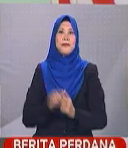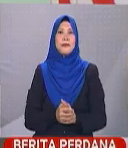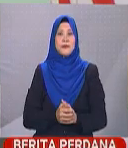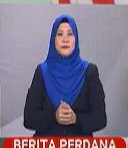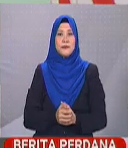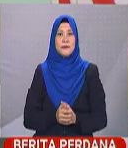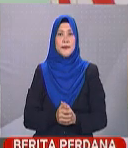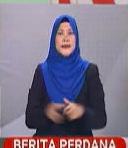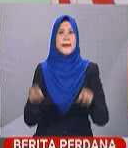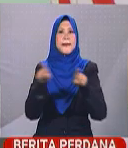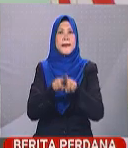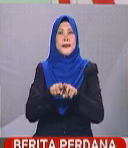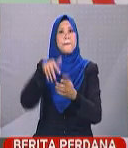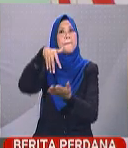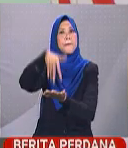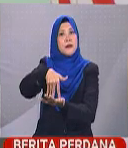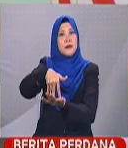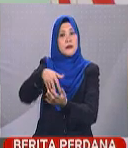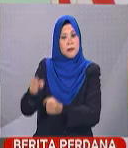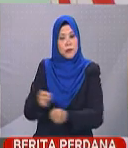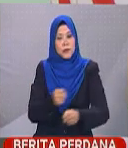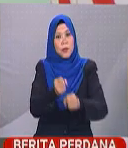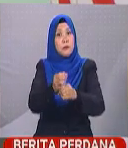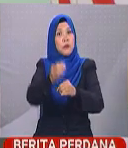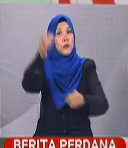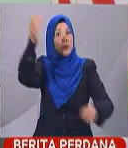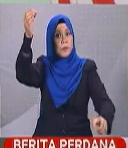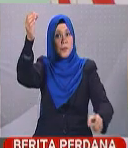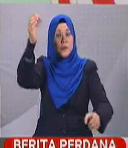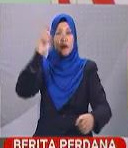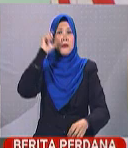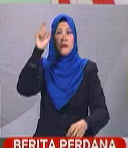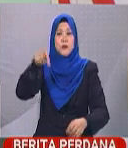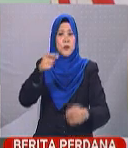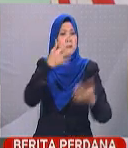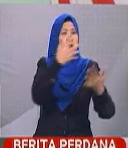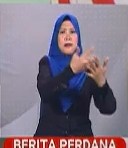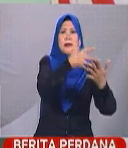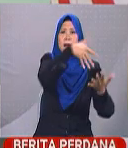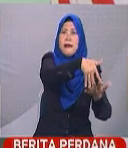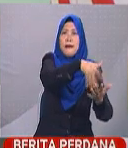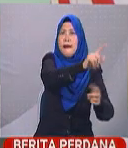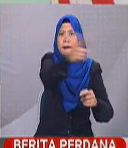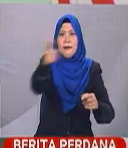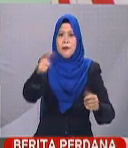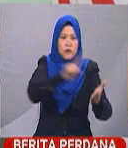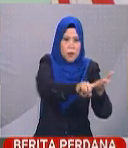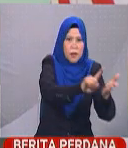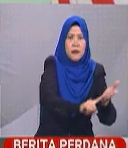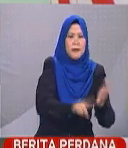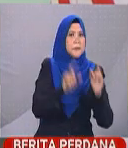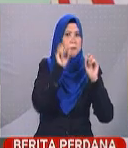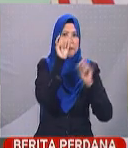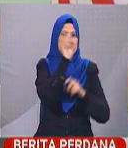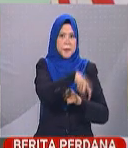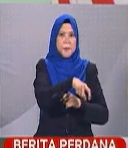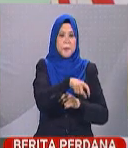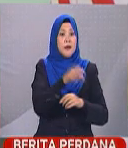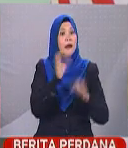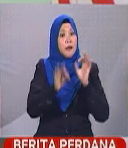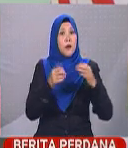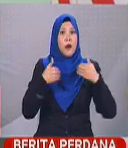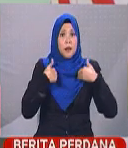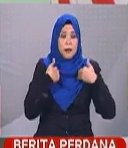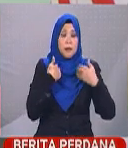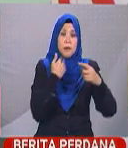Macam juga penjara. Di penjara Sungai Buloh. Jadi tak perlu penjara-penjara lain kecuali ada COVID positif di penjara